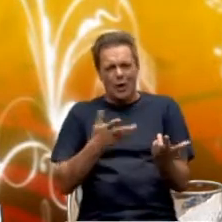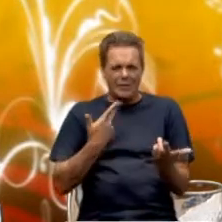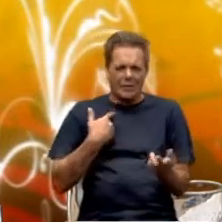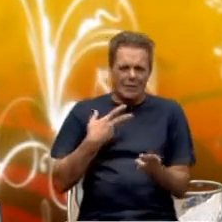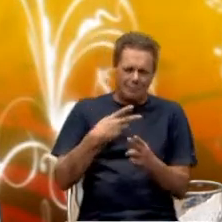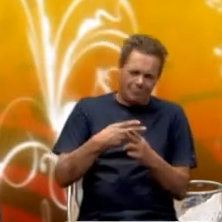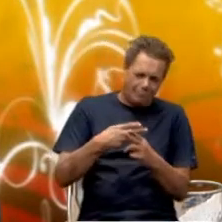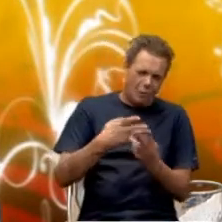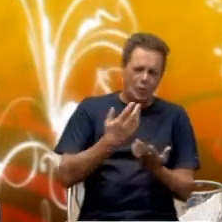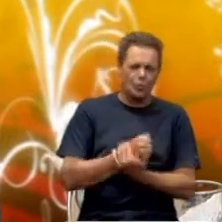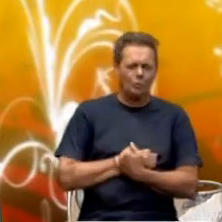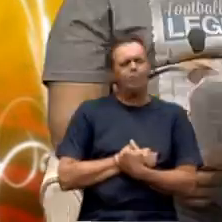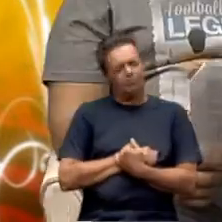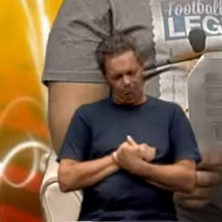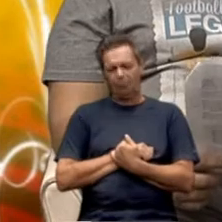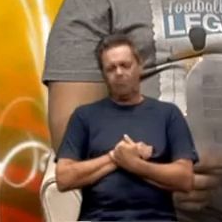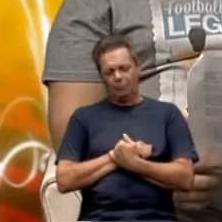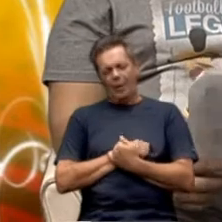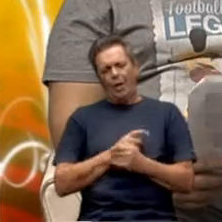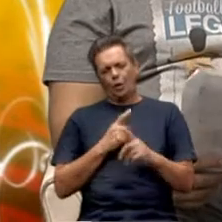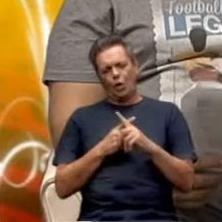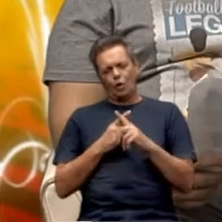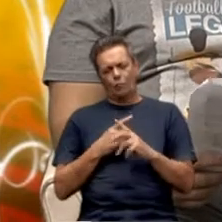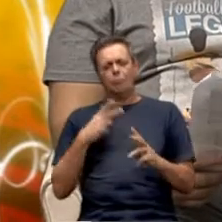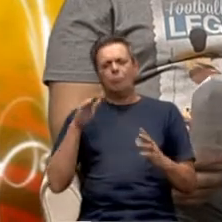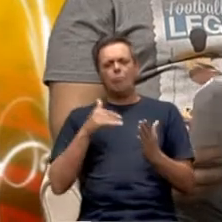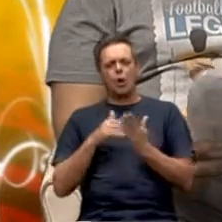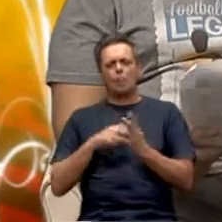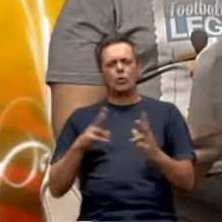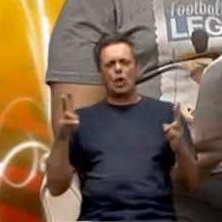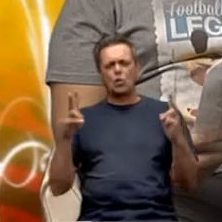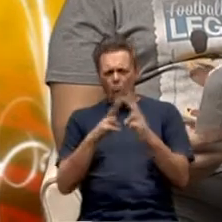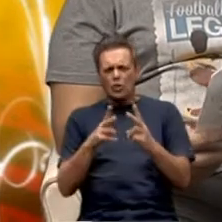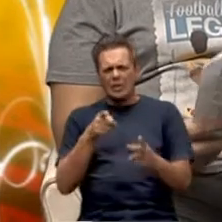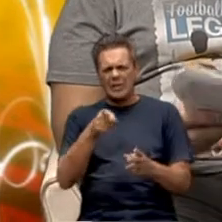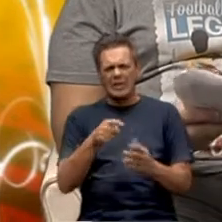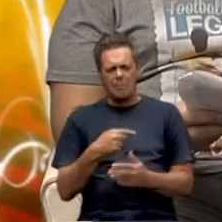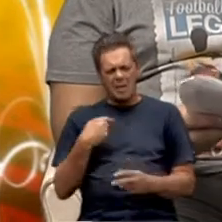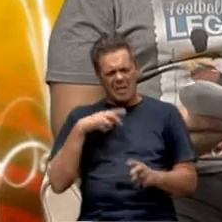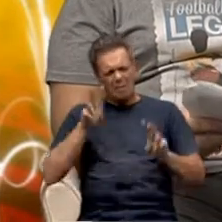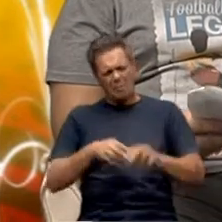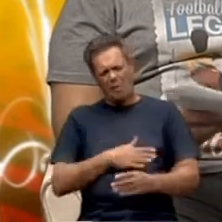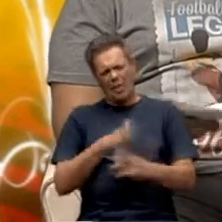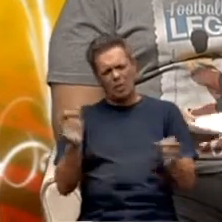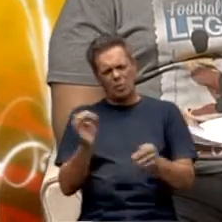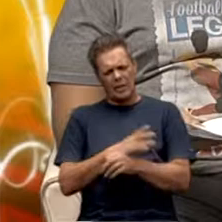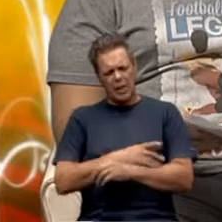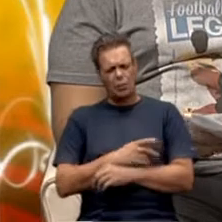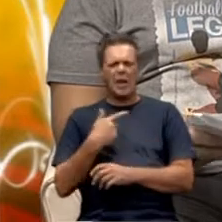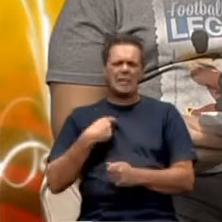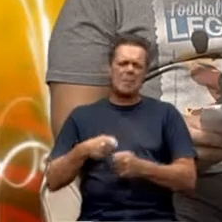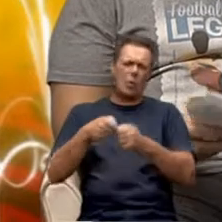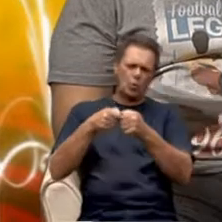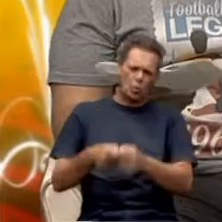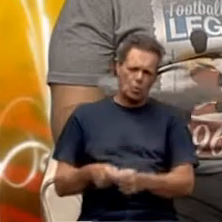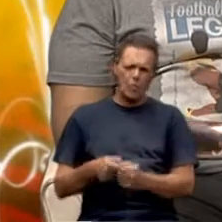najvažnije, je li tako? Da, suočit se, da, jasne, s problemom. Suočit se, a i nemaju svi, na primjer ja koji sam sreću imao, pa sam imao i društvo